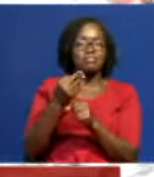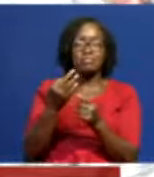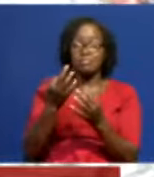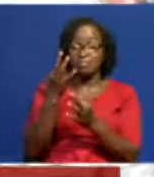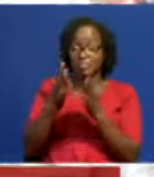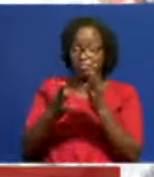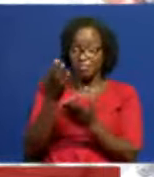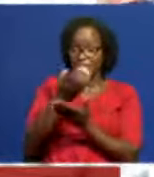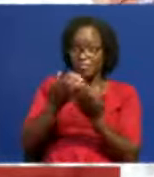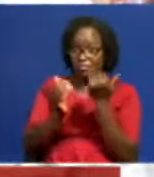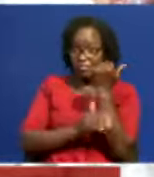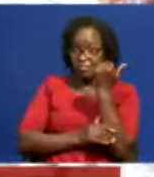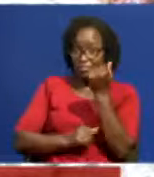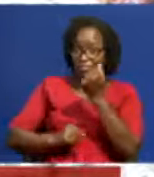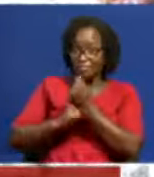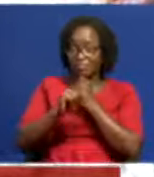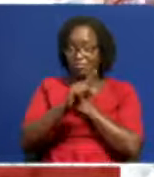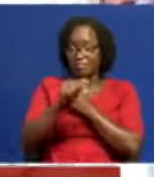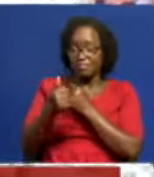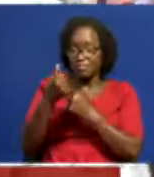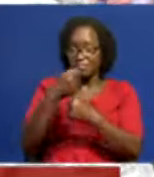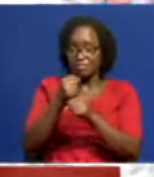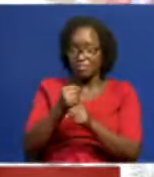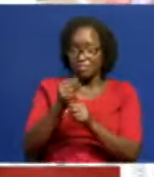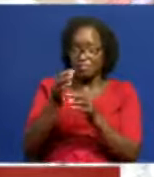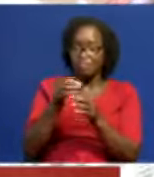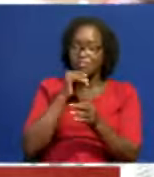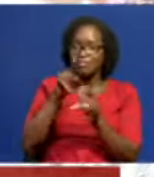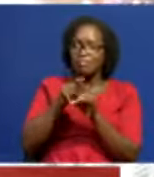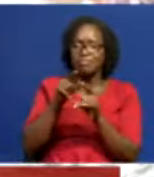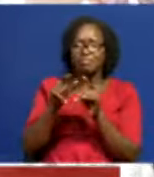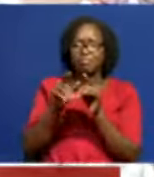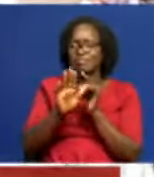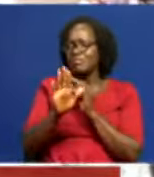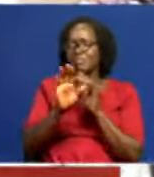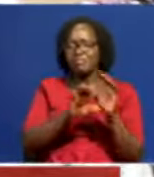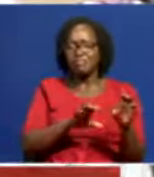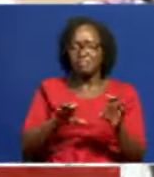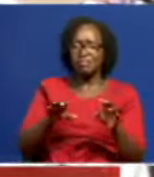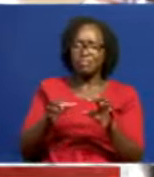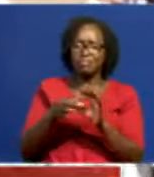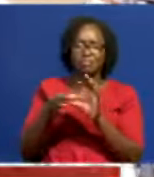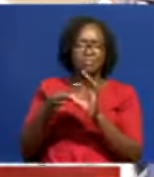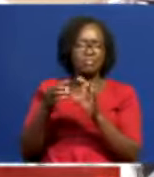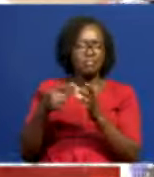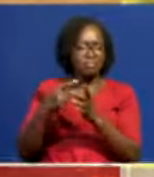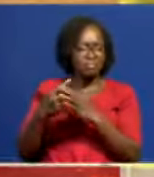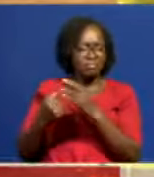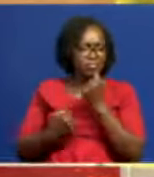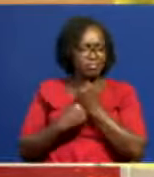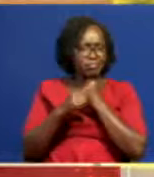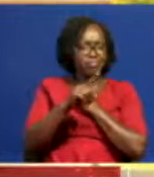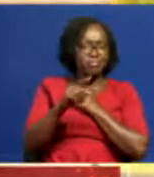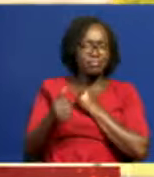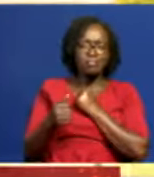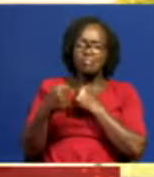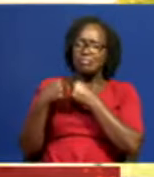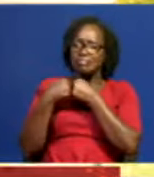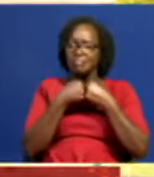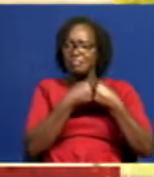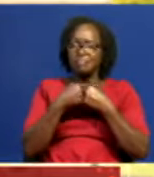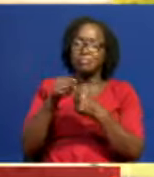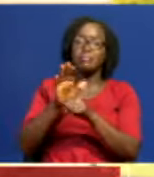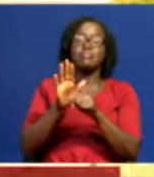pamoja na kutengeneza uchumi. Ukiona ndugu yako kwa pabaya, tunajengana, tunainuana. Hivyo hivyo tu. Kuna changamoto nyingi